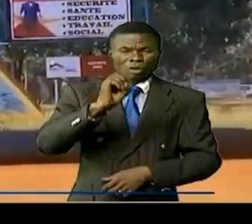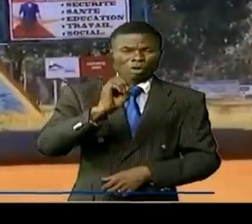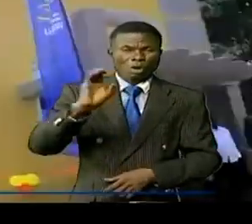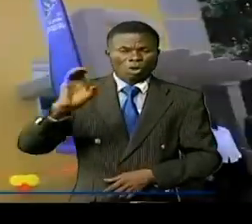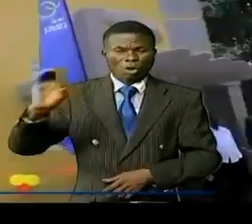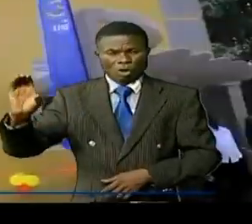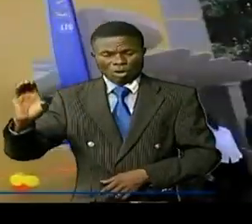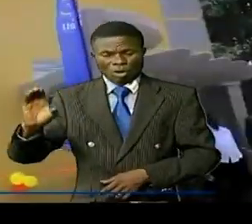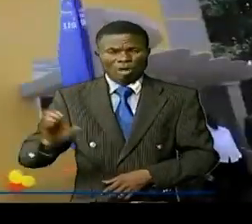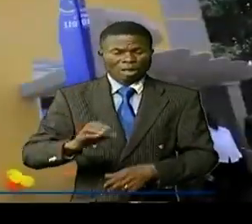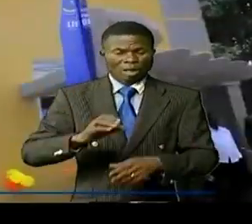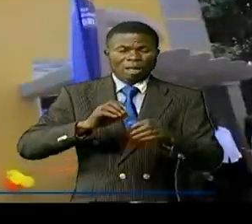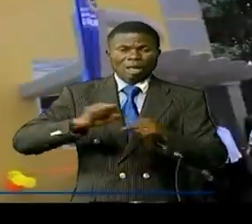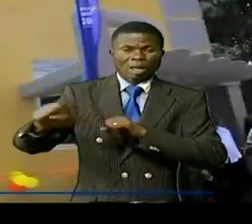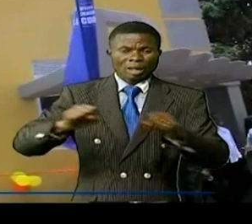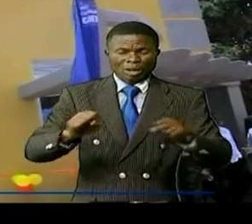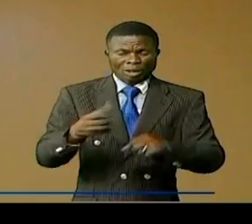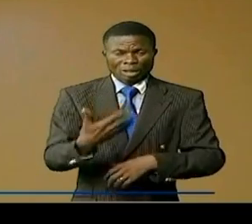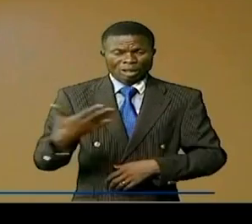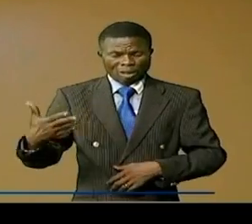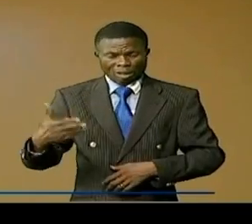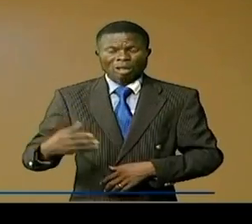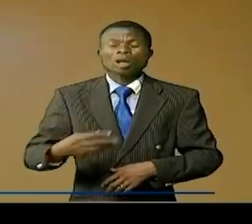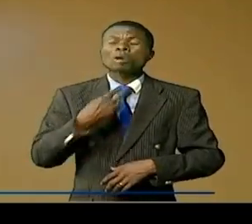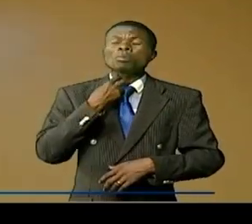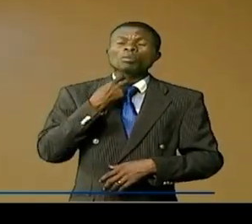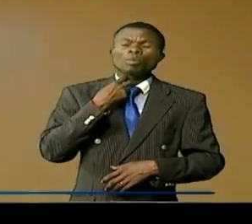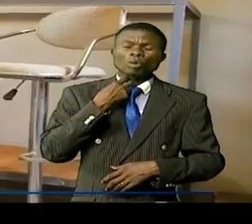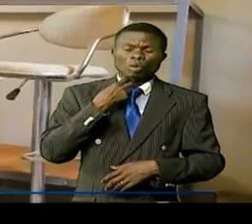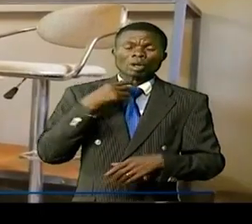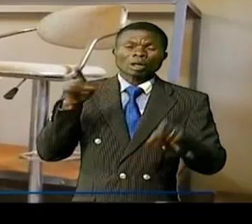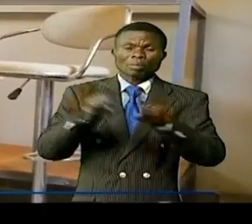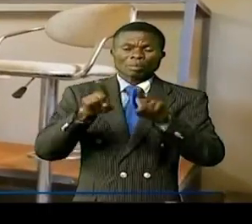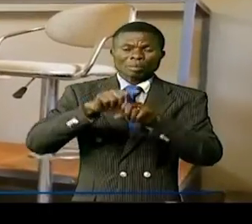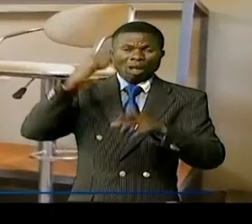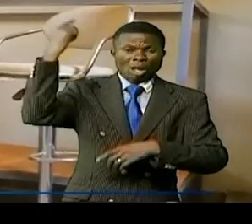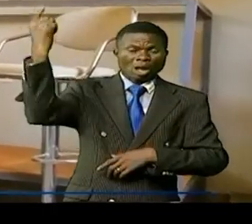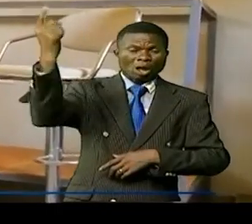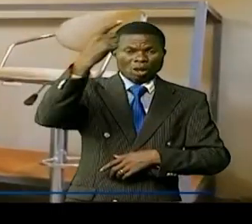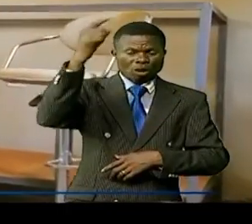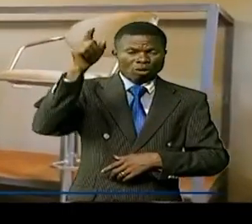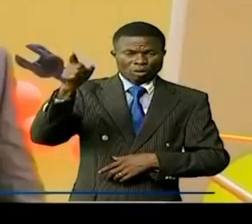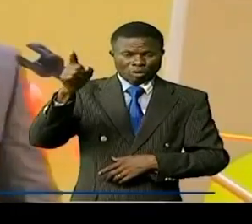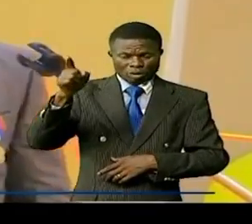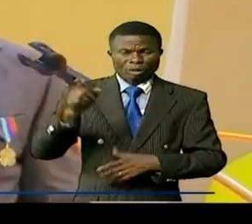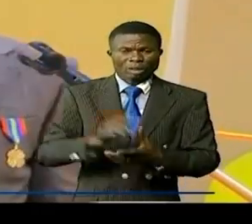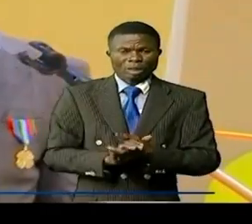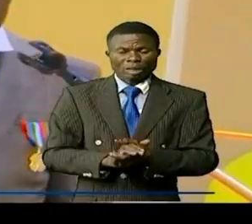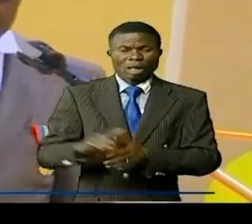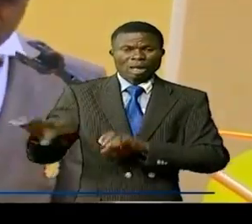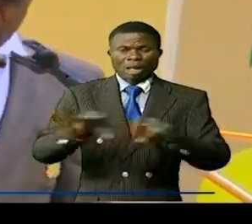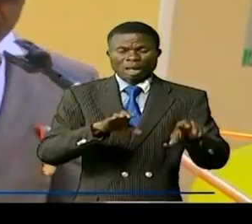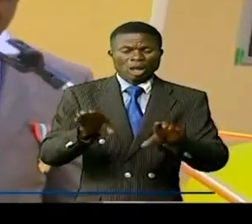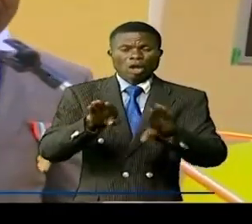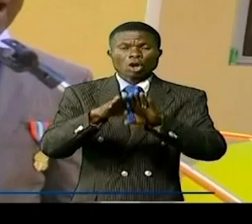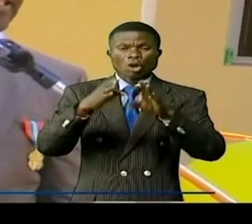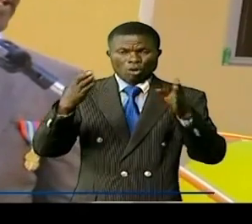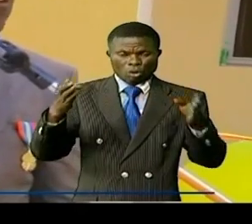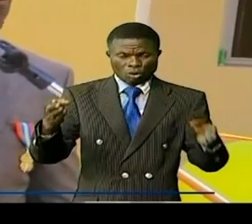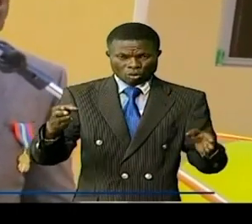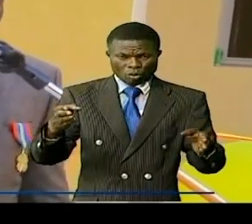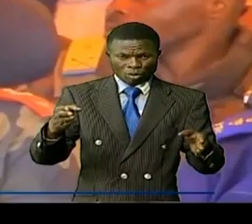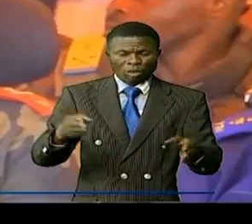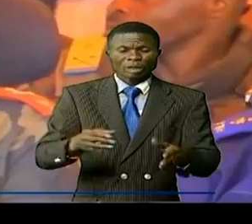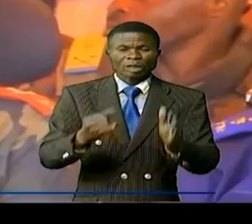d'un laboratoire de test des matériaux qui répond aux standards internationaux. Ceci, c'est fonds propres. La cérémonie d'inauguration a été présidée